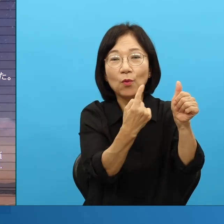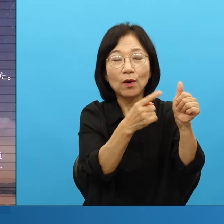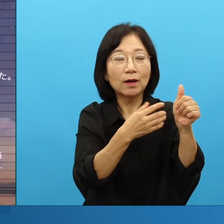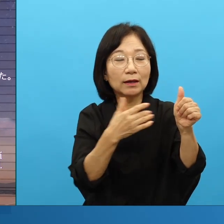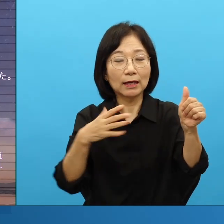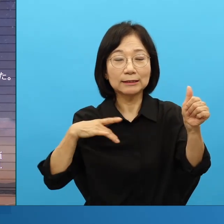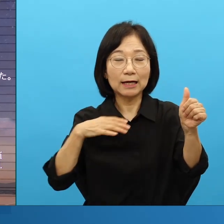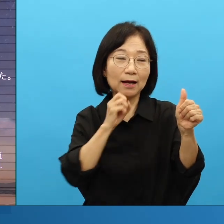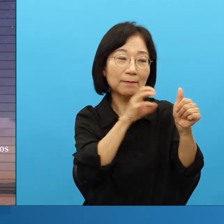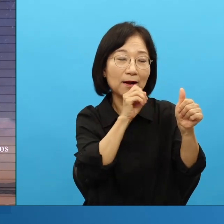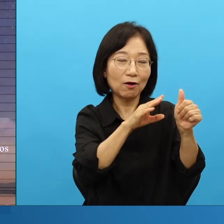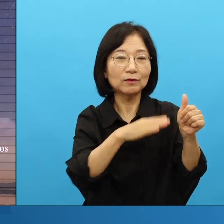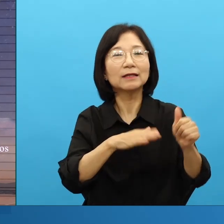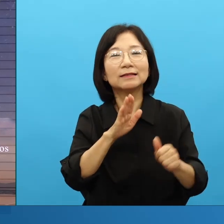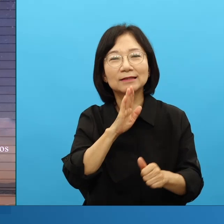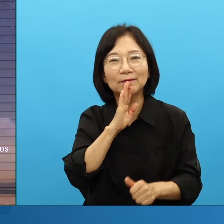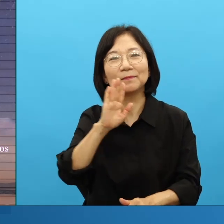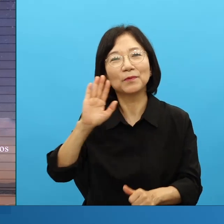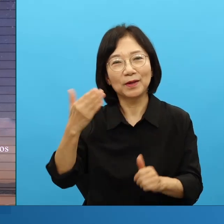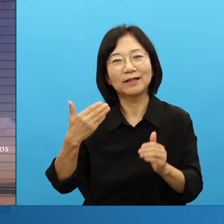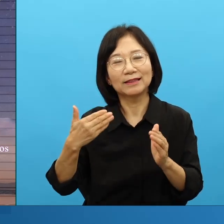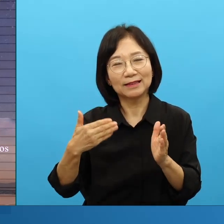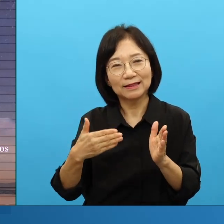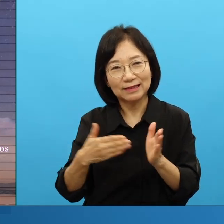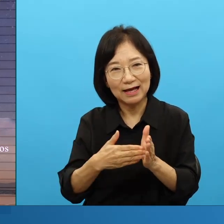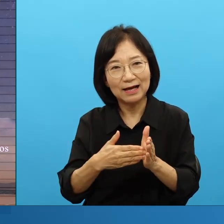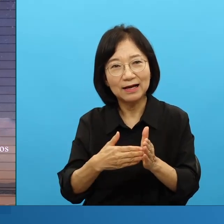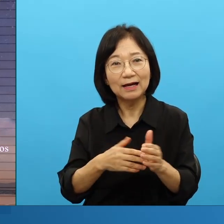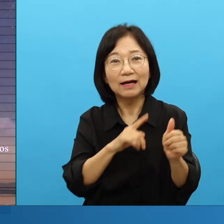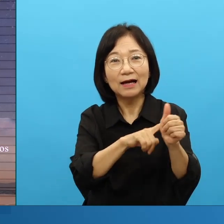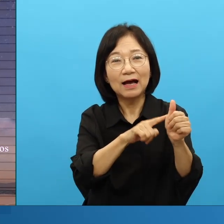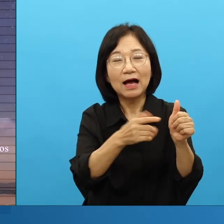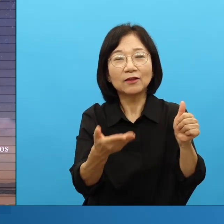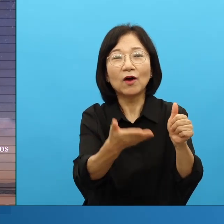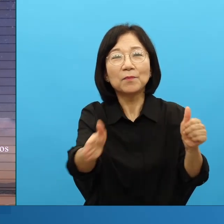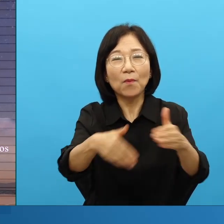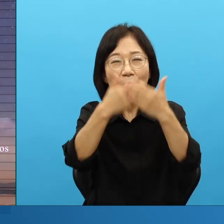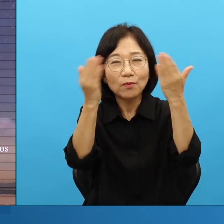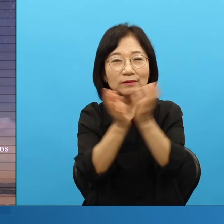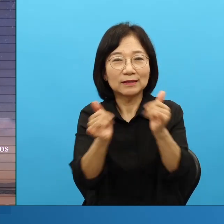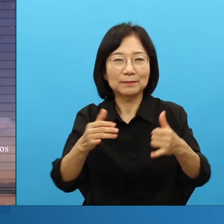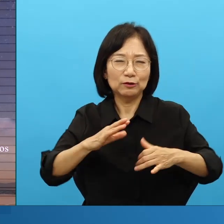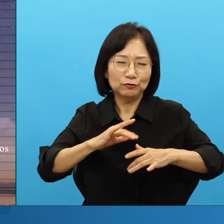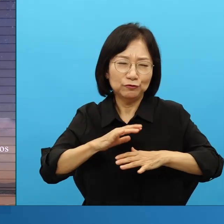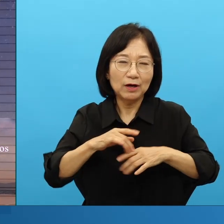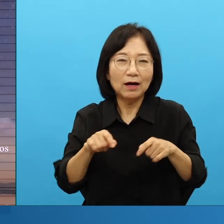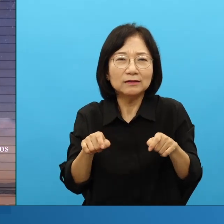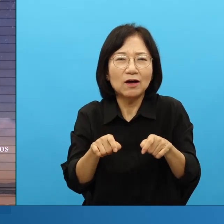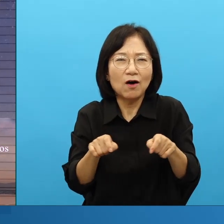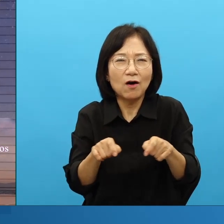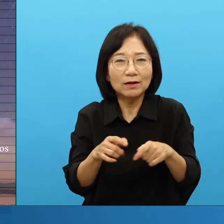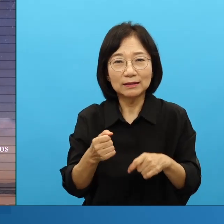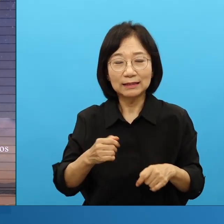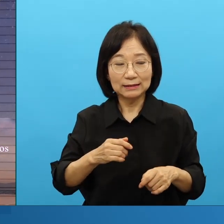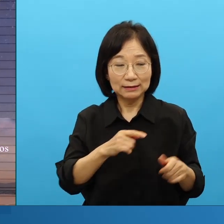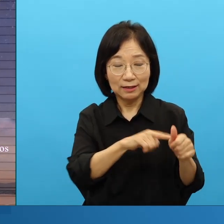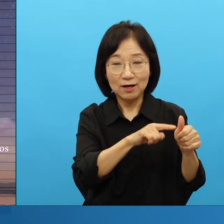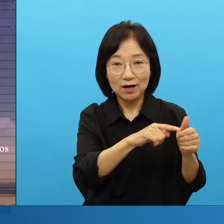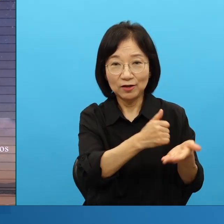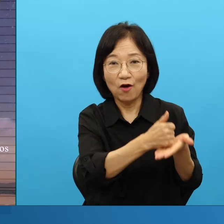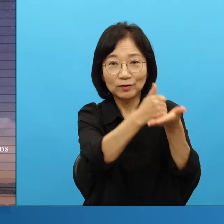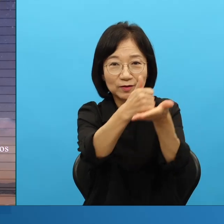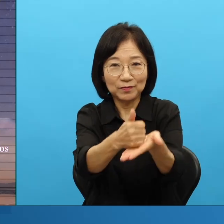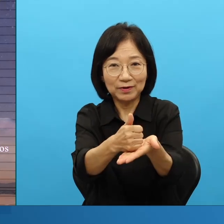것도 참되게 되었도다. 그가 너희 모든 사람이 두려움과 떨므로 자기를